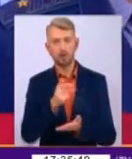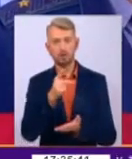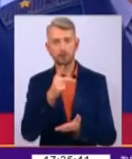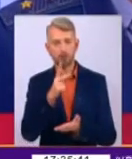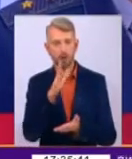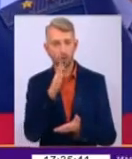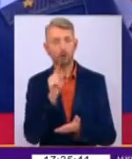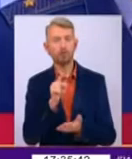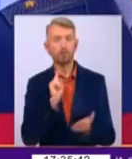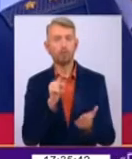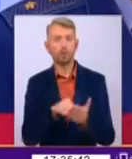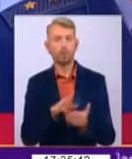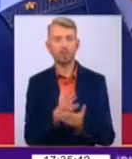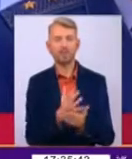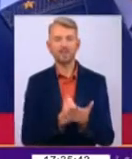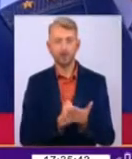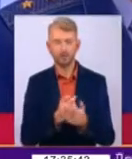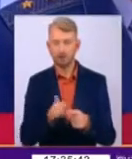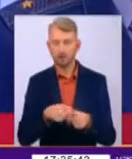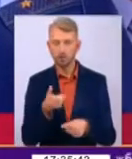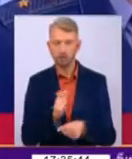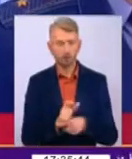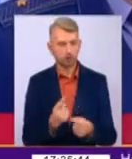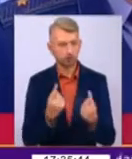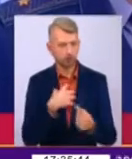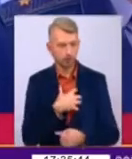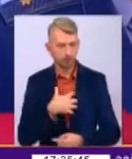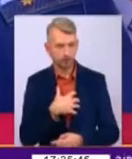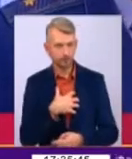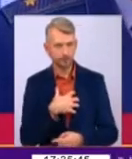1,5 роки вони попадають в резерв. Це дуже суттєво. Тобто,